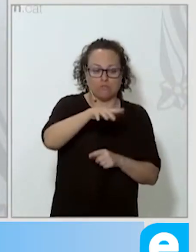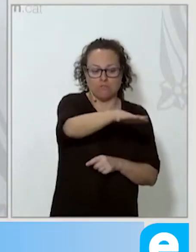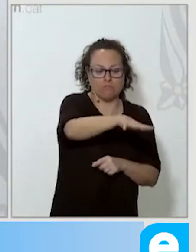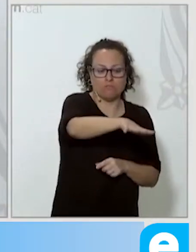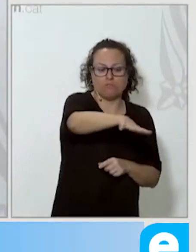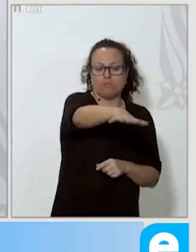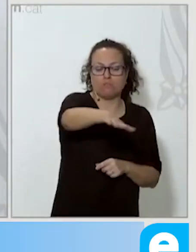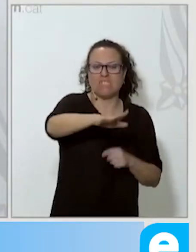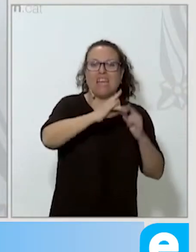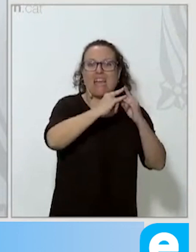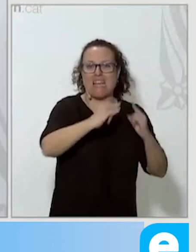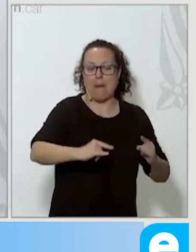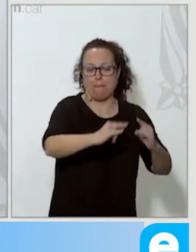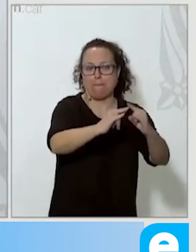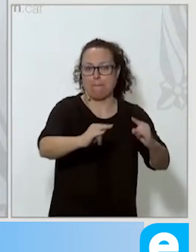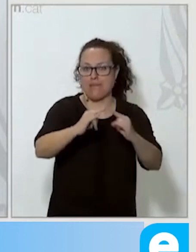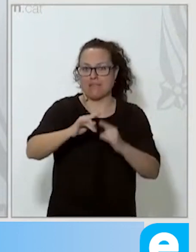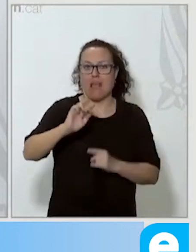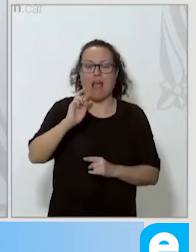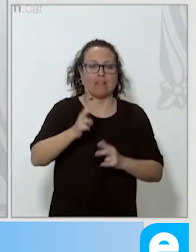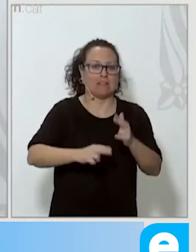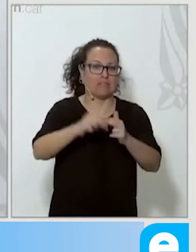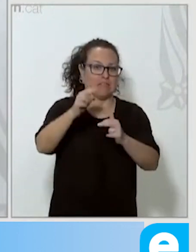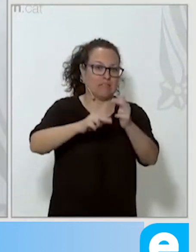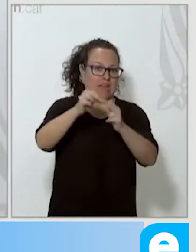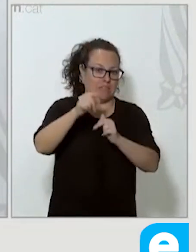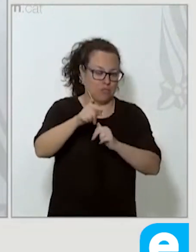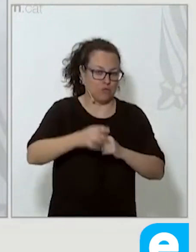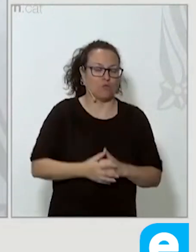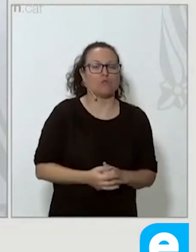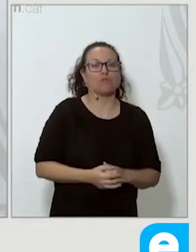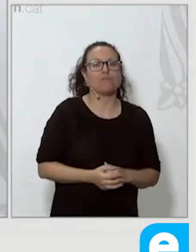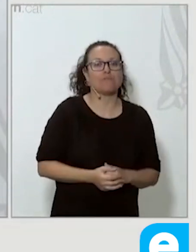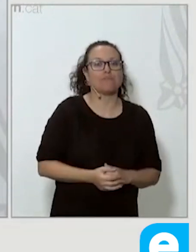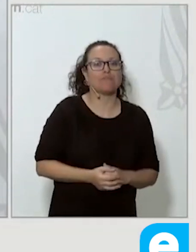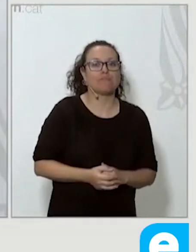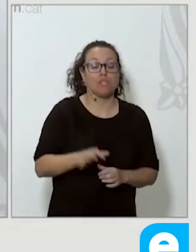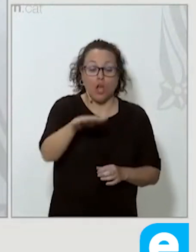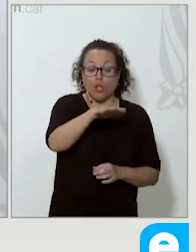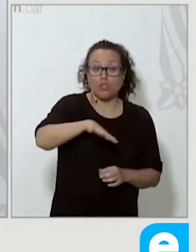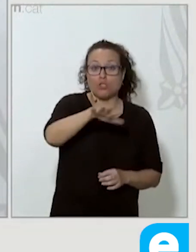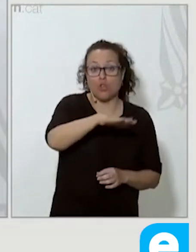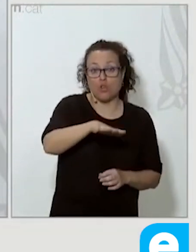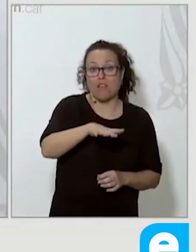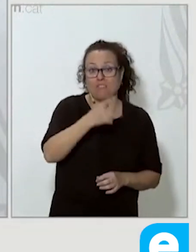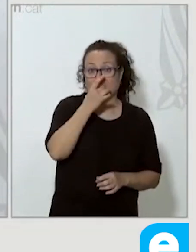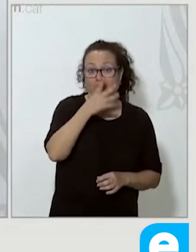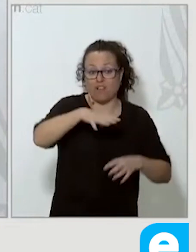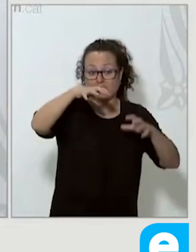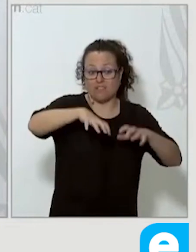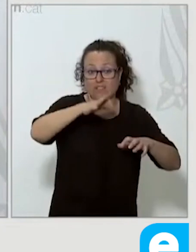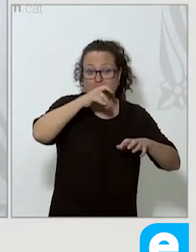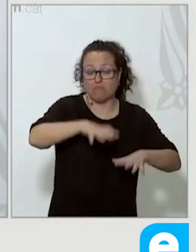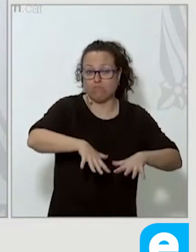situats aquests càmpings i d'altres instal·lacions, ara parlem dels terminis de temps, en zones de flux preferent on